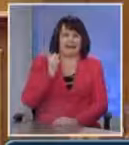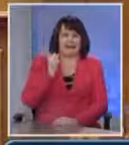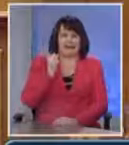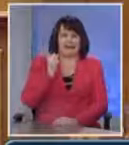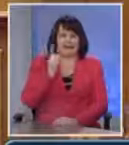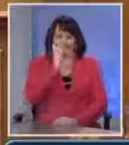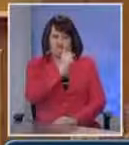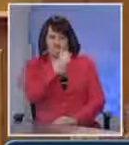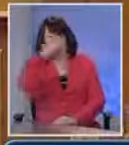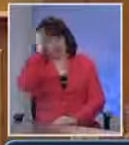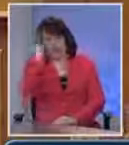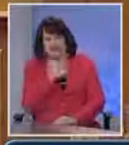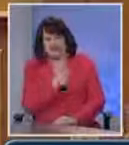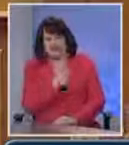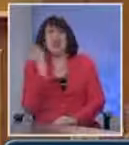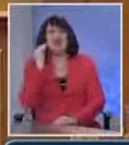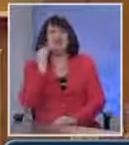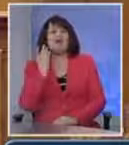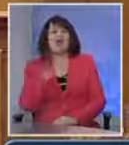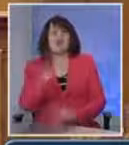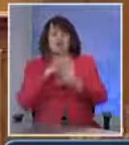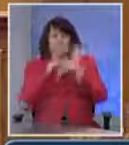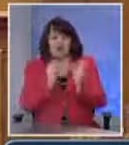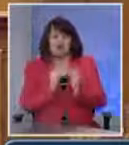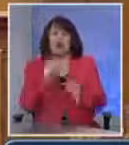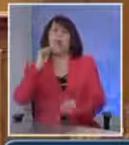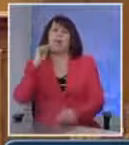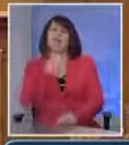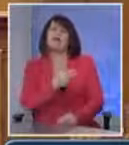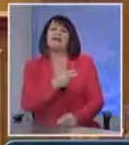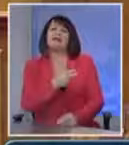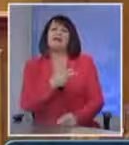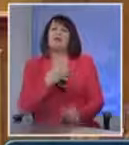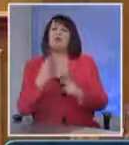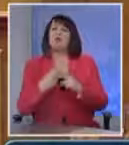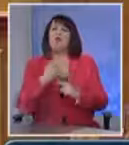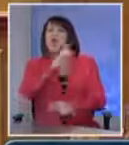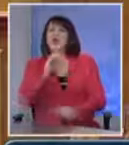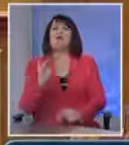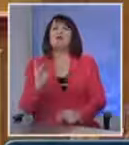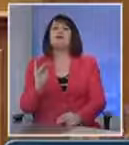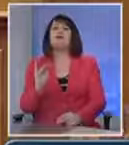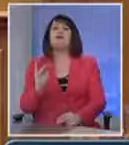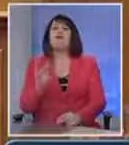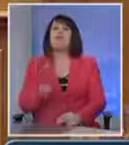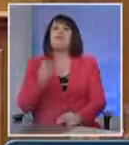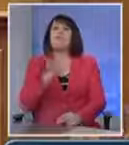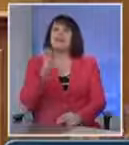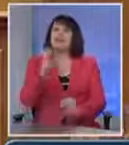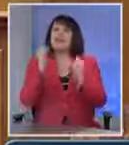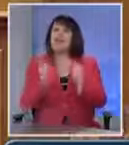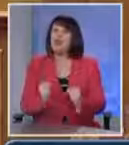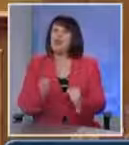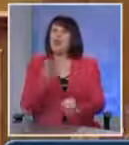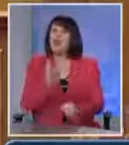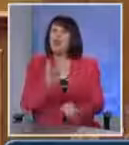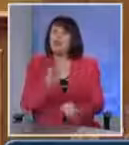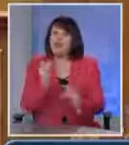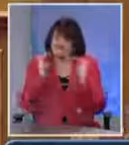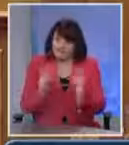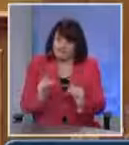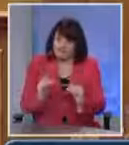Τσίπρα, δεν άκουσα μια ολοκληρωμένη απάντηση στο μεγάλο ερώτημα. Τι θα κάνετε με τον πόνους των 50 εδρών? Θα το